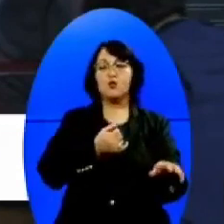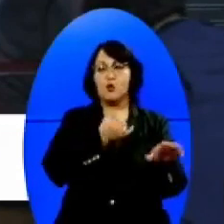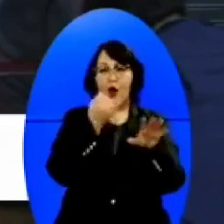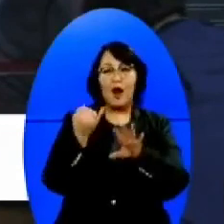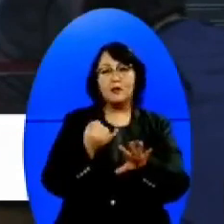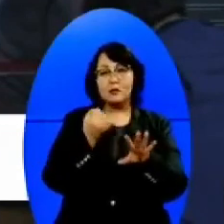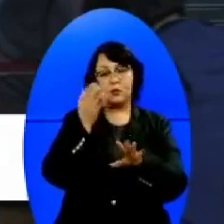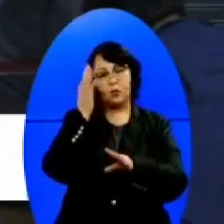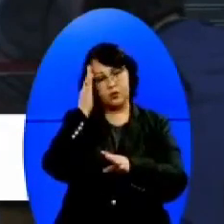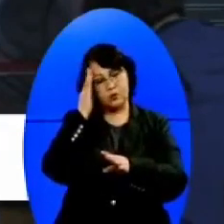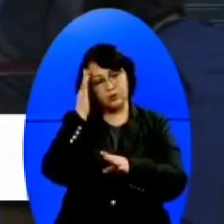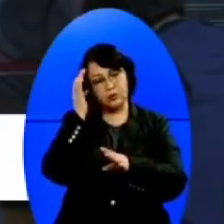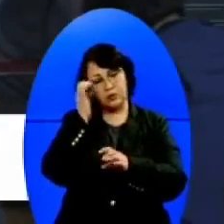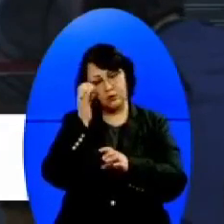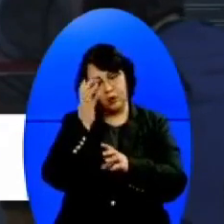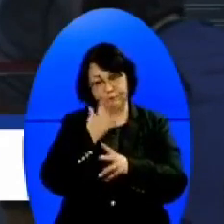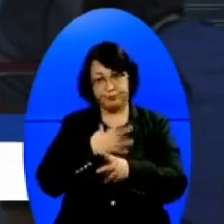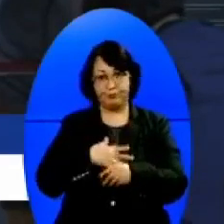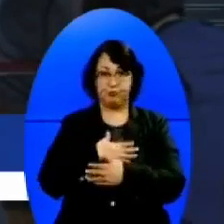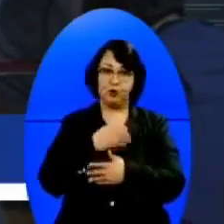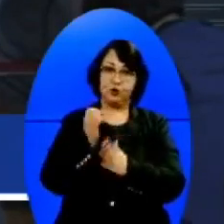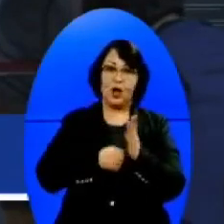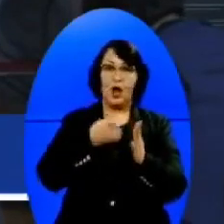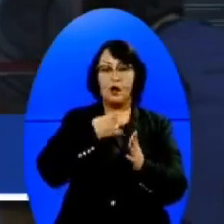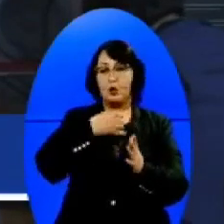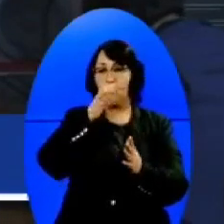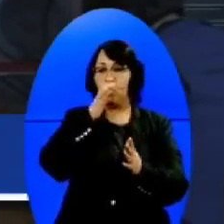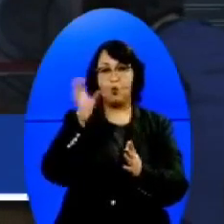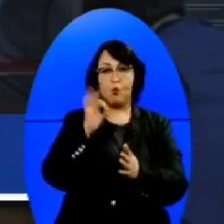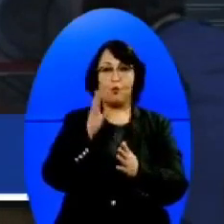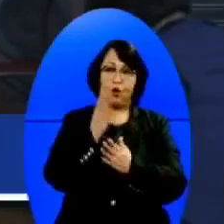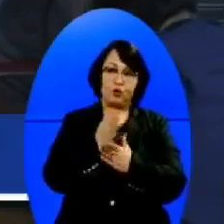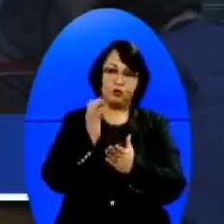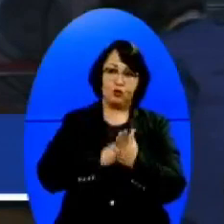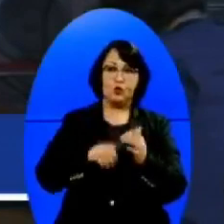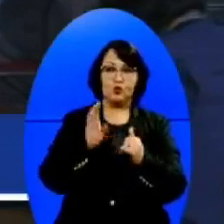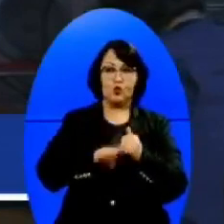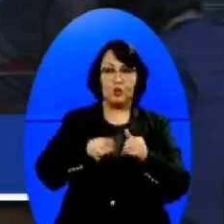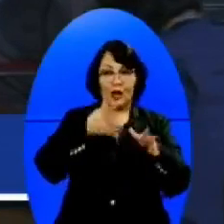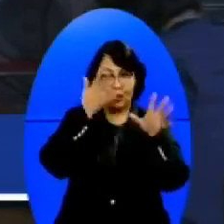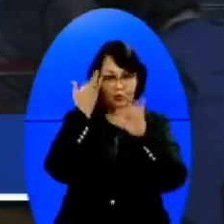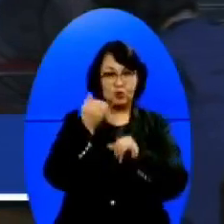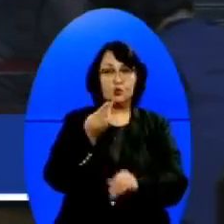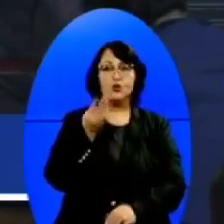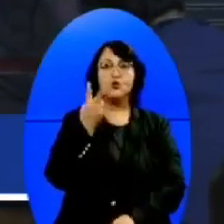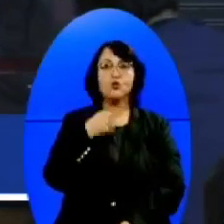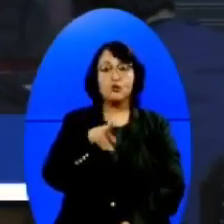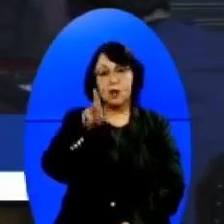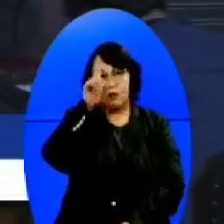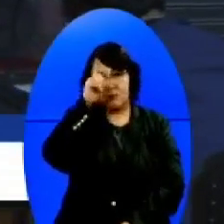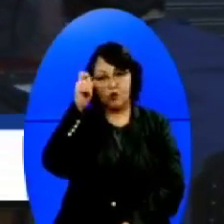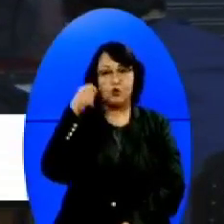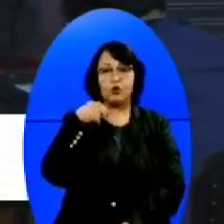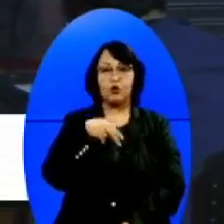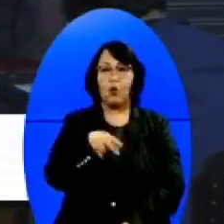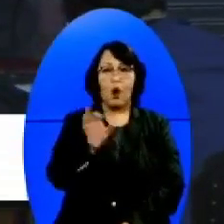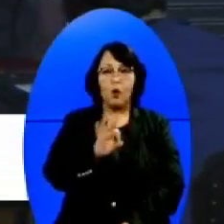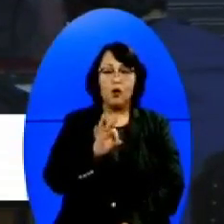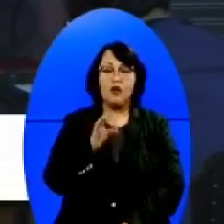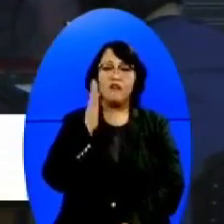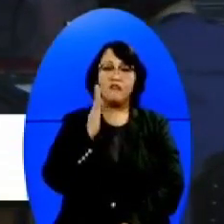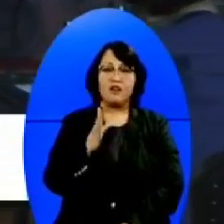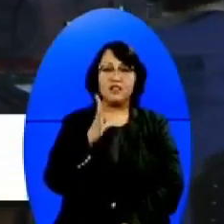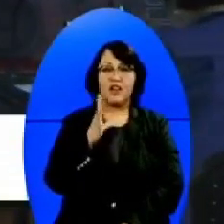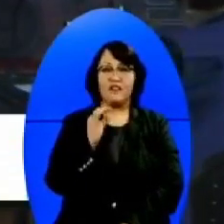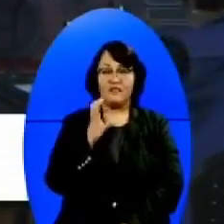ундаа хэрэглээгүй хүн байх хэвээр, сүүлийн 10 хоног шүдний эмчэд очиагүй, за тэгээ ВЦ вирусгүй өөрөөгөө эрүүл гэсэн хүн болгон